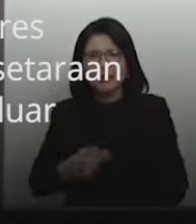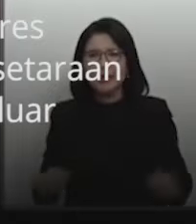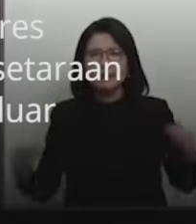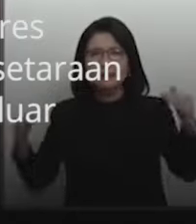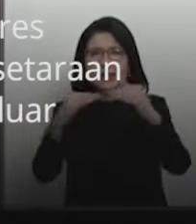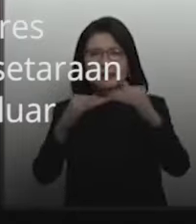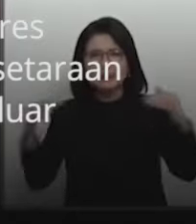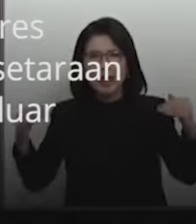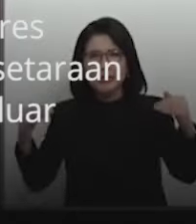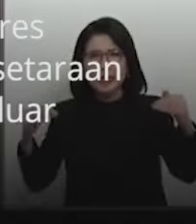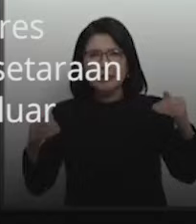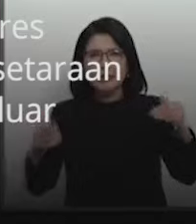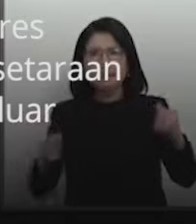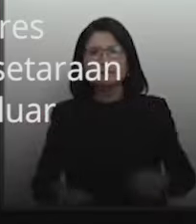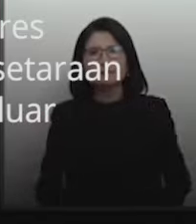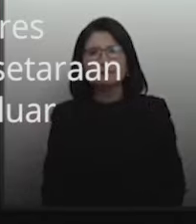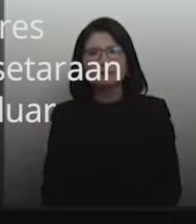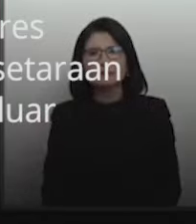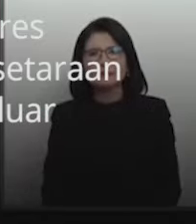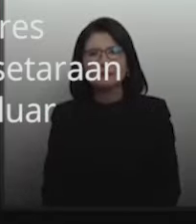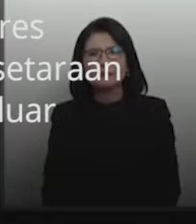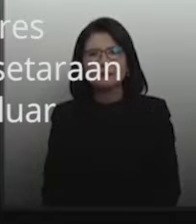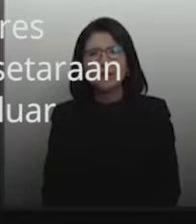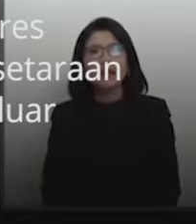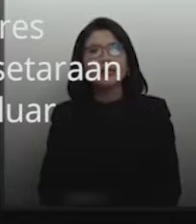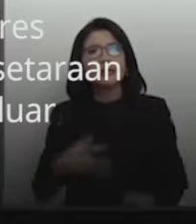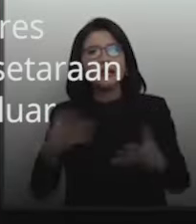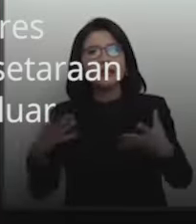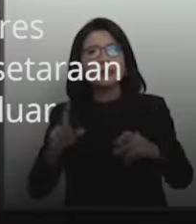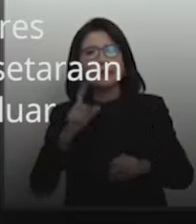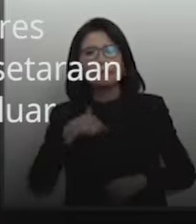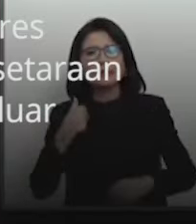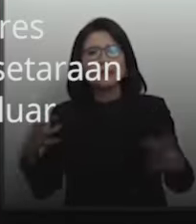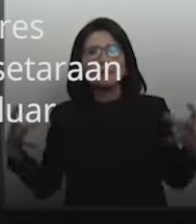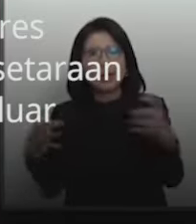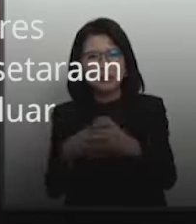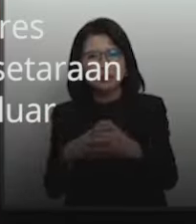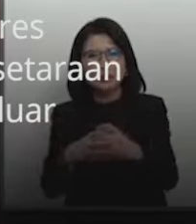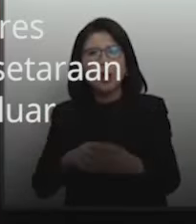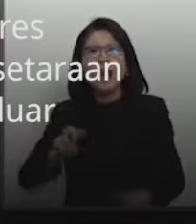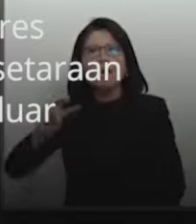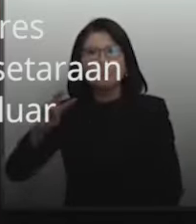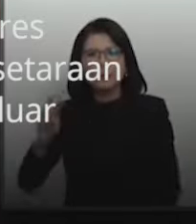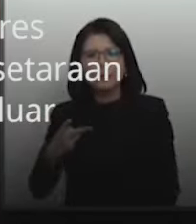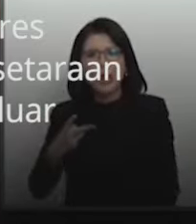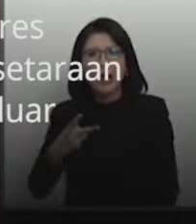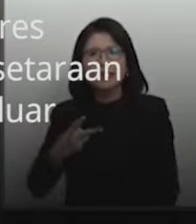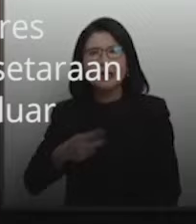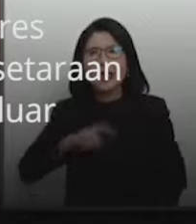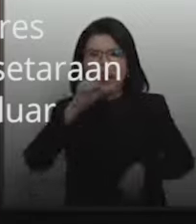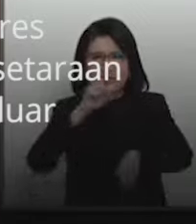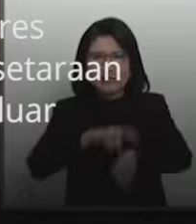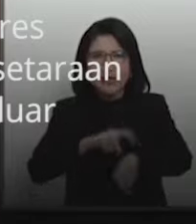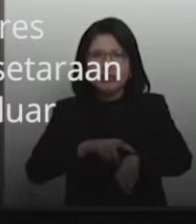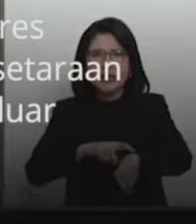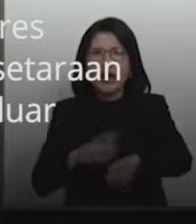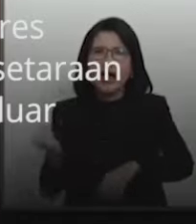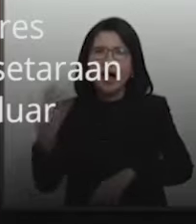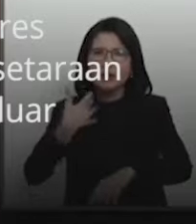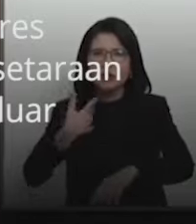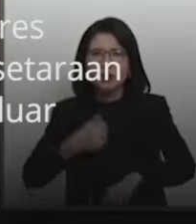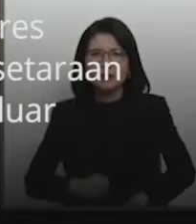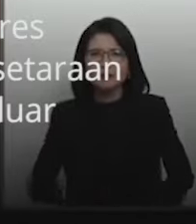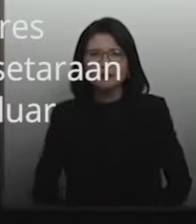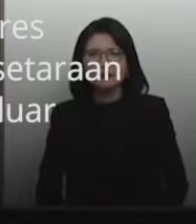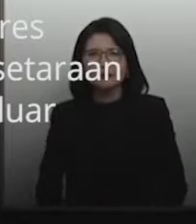menghadirkan keadilan dengan seperti itu kita ada persatuan nya kita Kakan Katong